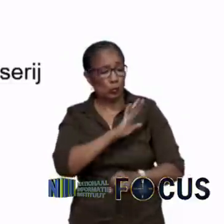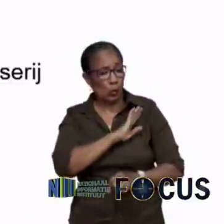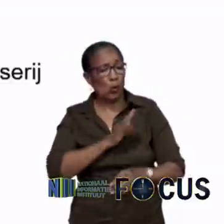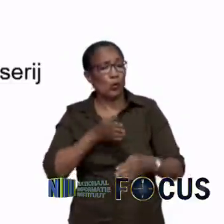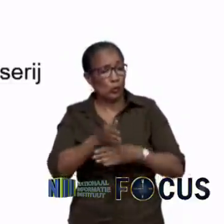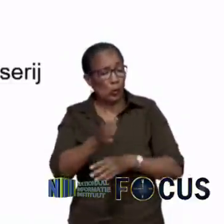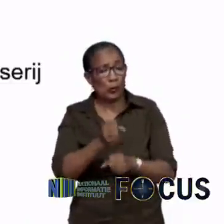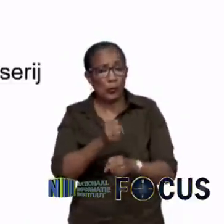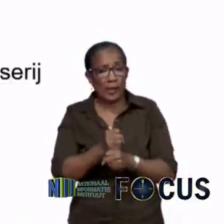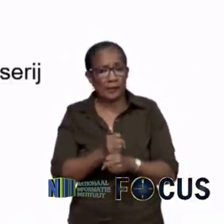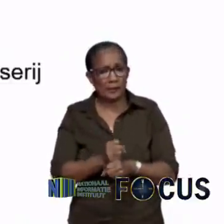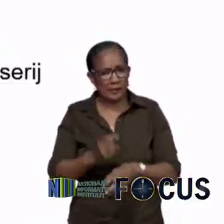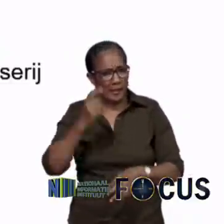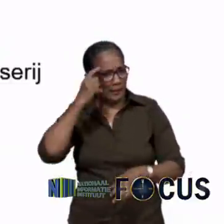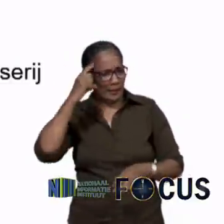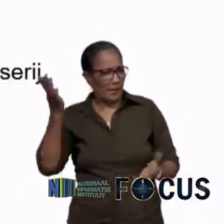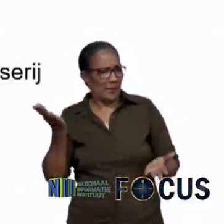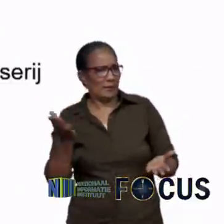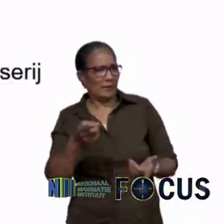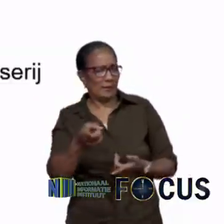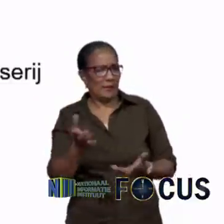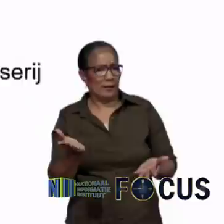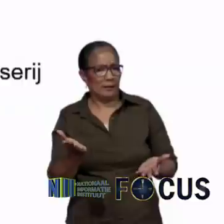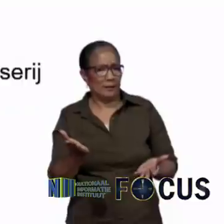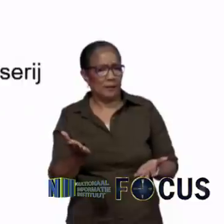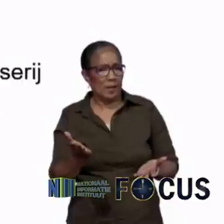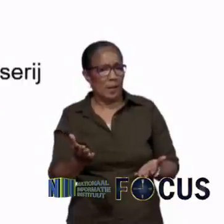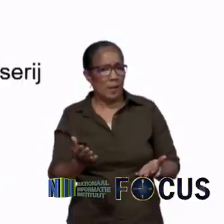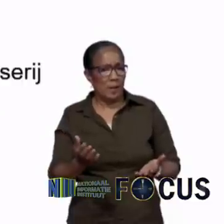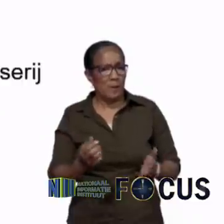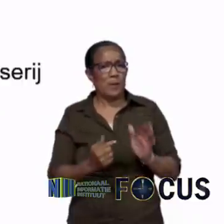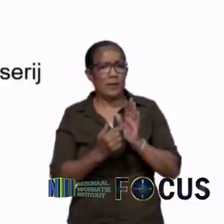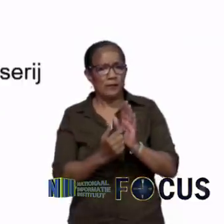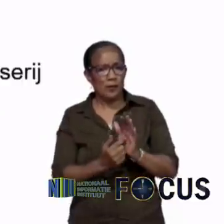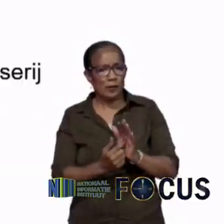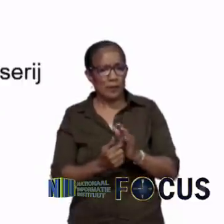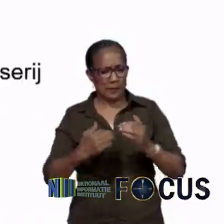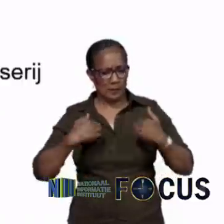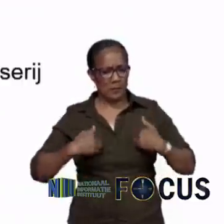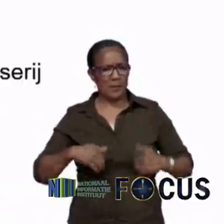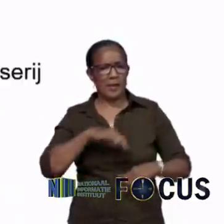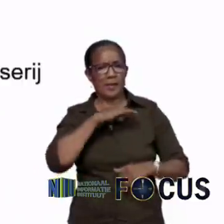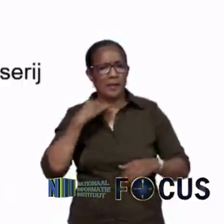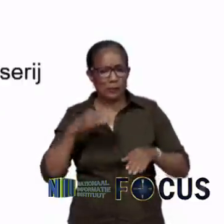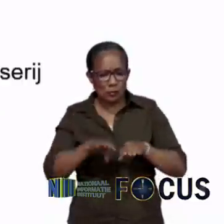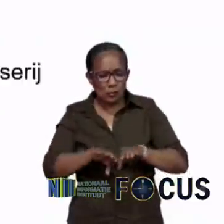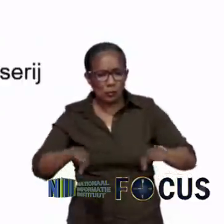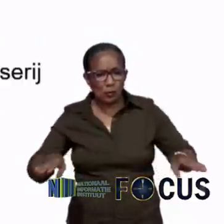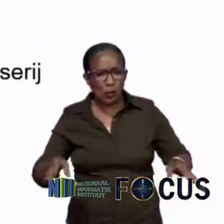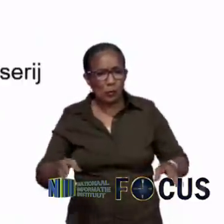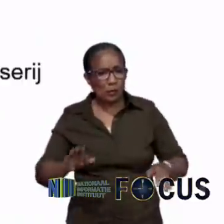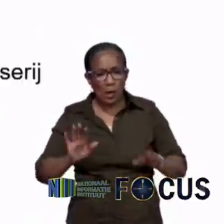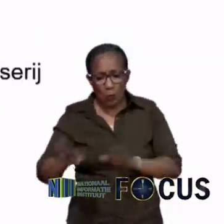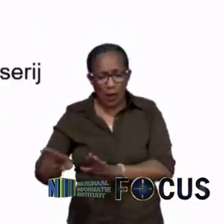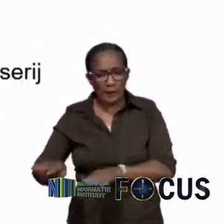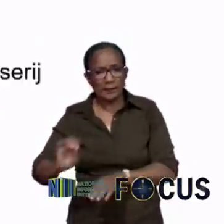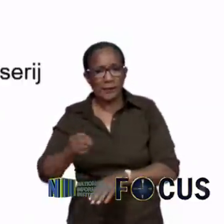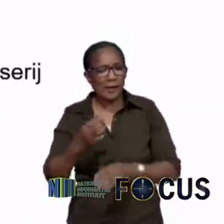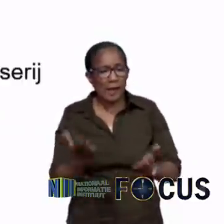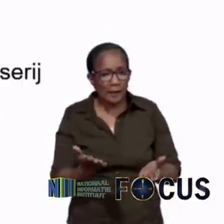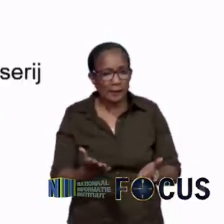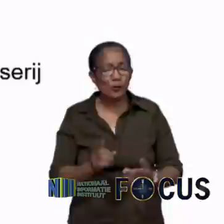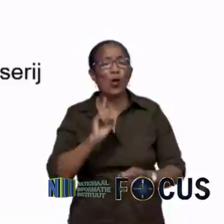roko, den katori, uno ka lipi anas de desking, e wakti te un bananga ala sani. Dus